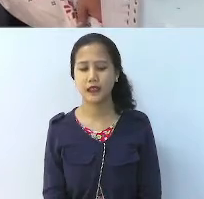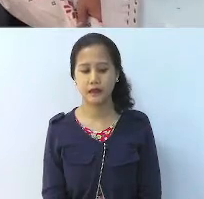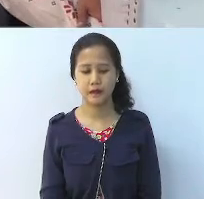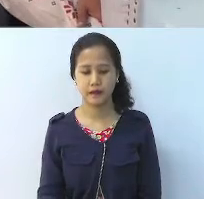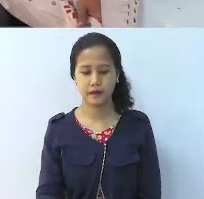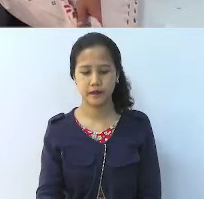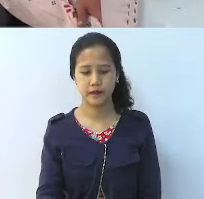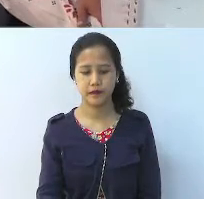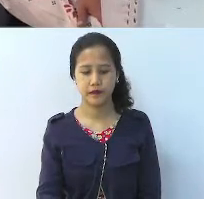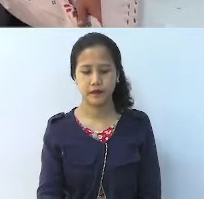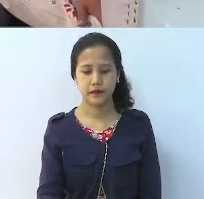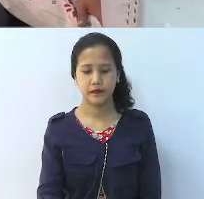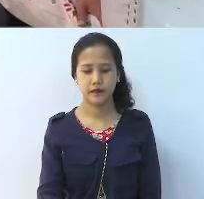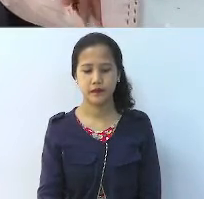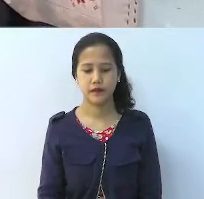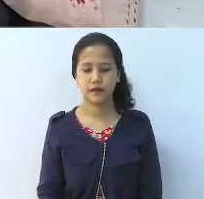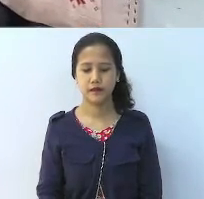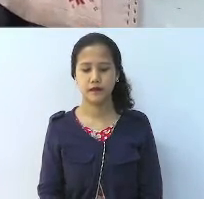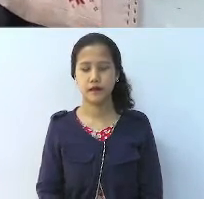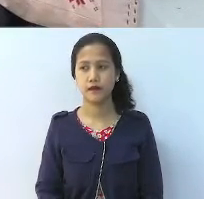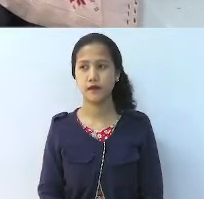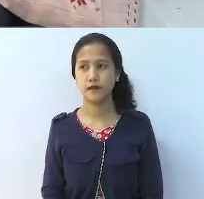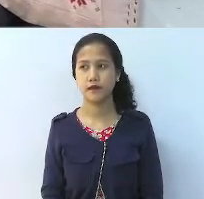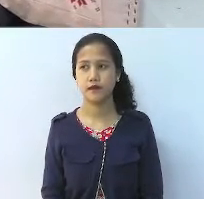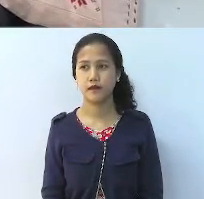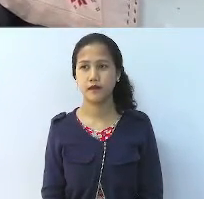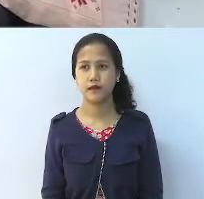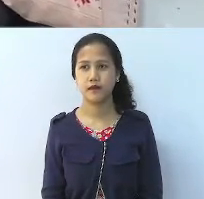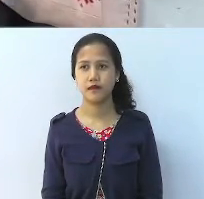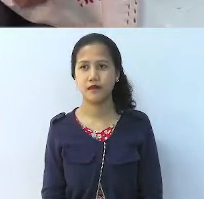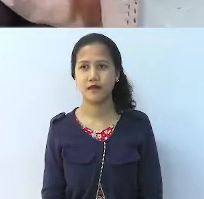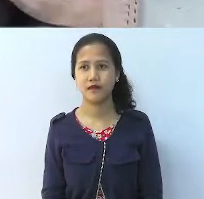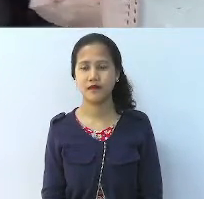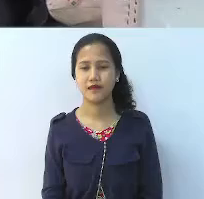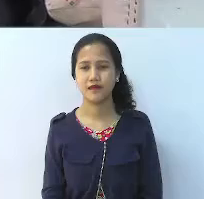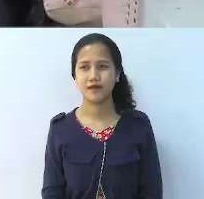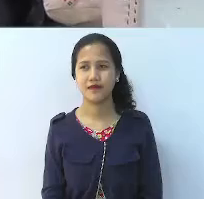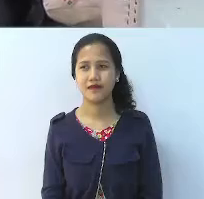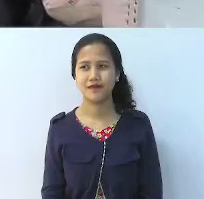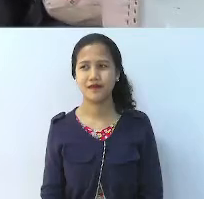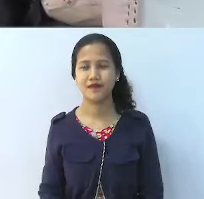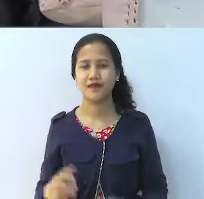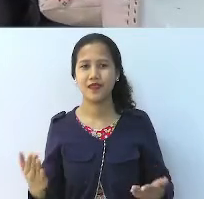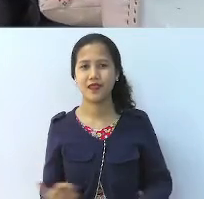Habang inintay natin yung katanungan Ma'am at kasagutan Ma'am ni Ma'am Leslie. Ma'am Abby.